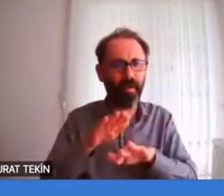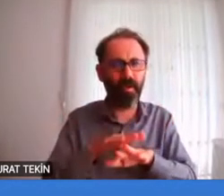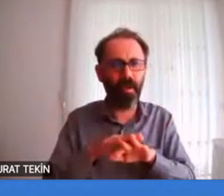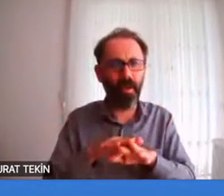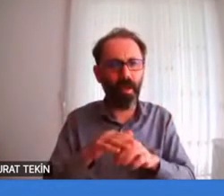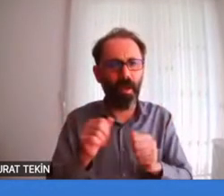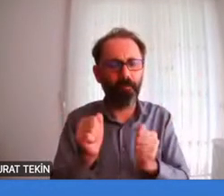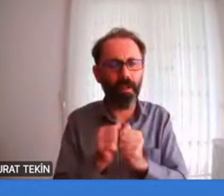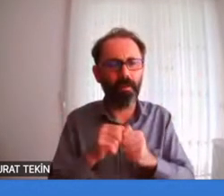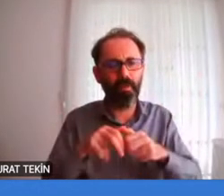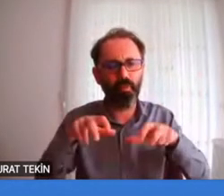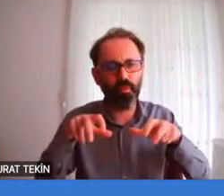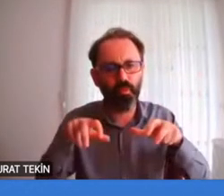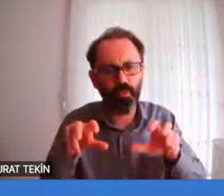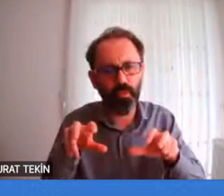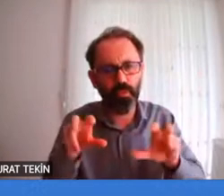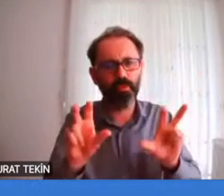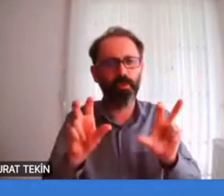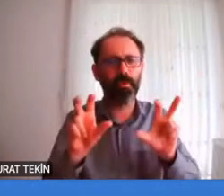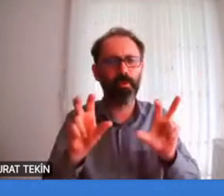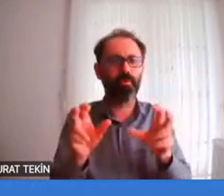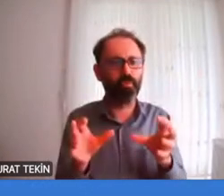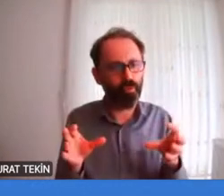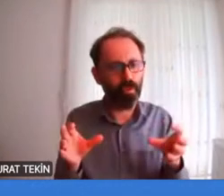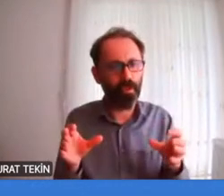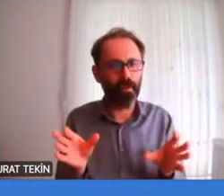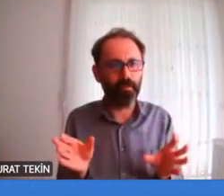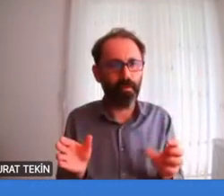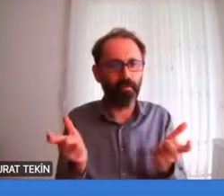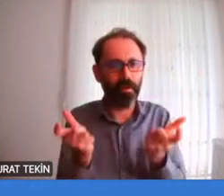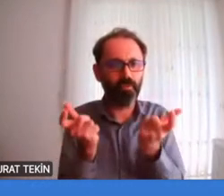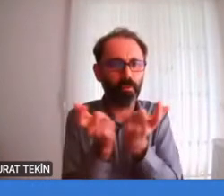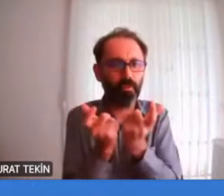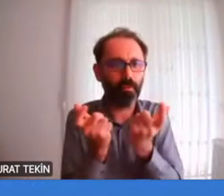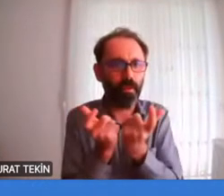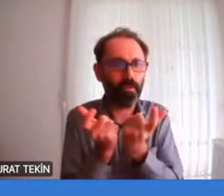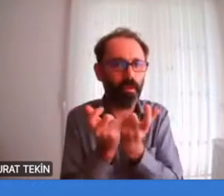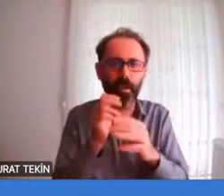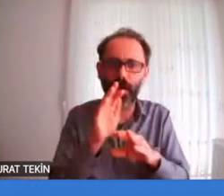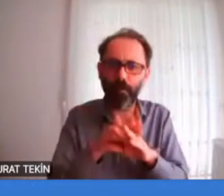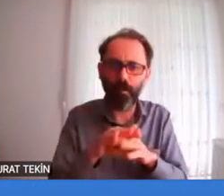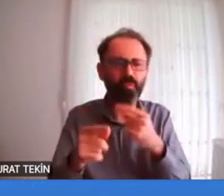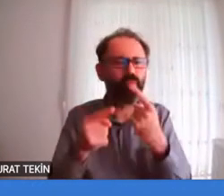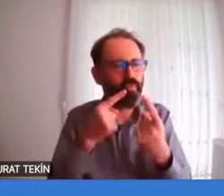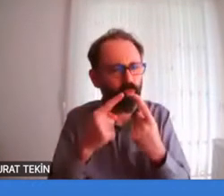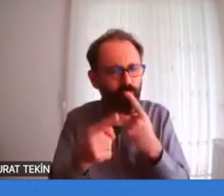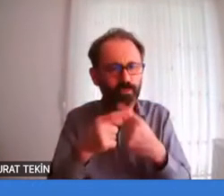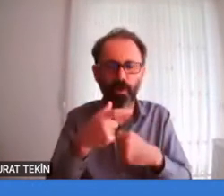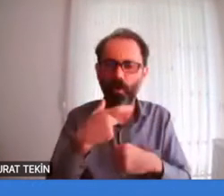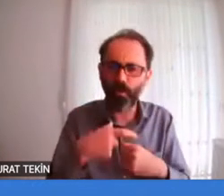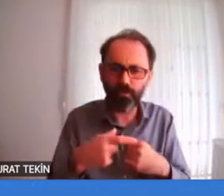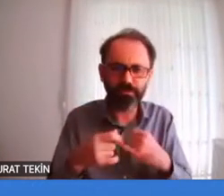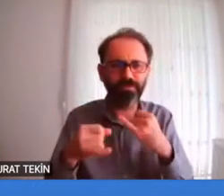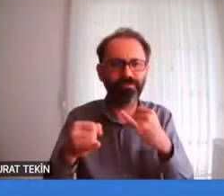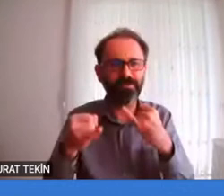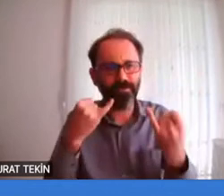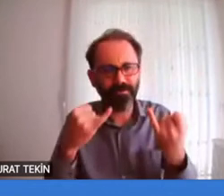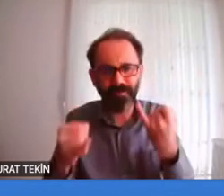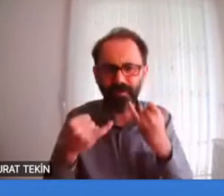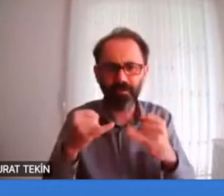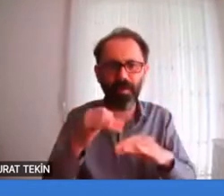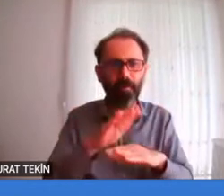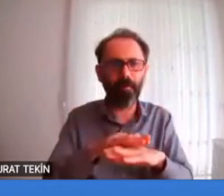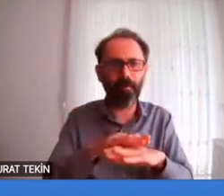otururlar. Biz girmeyiz toplantılarına. Kendileri oturur, konuşurlar, güzelce tartışırlar, fikir alışverişinde